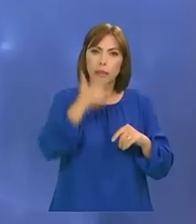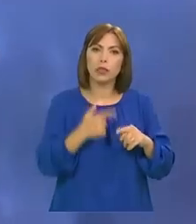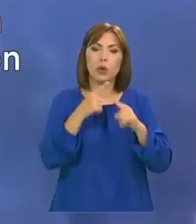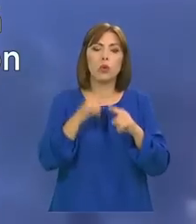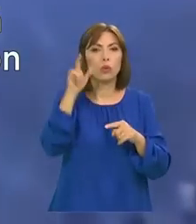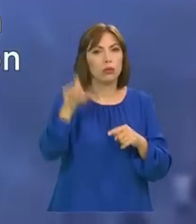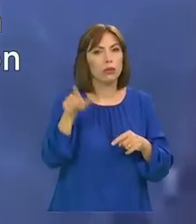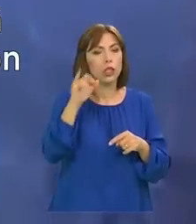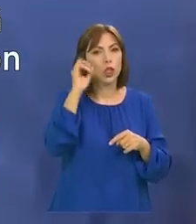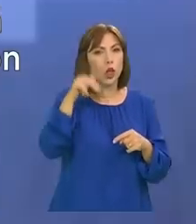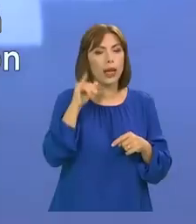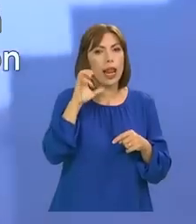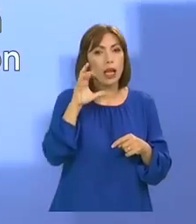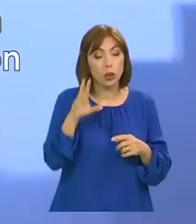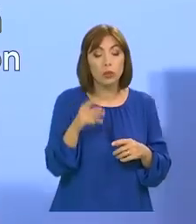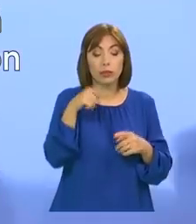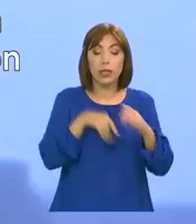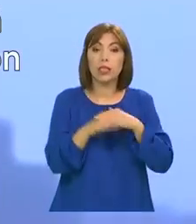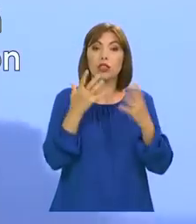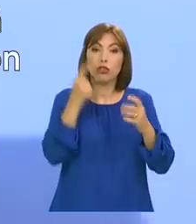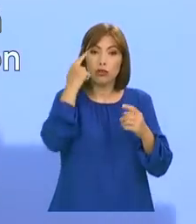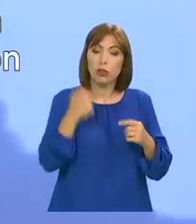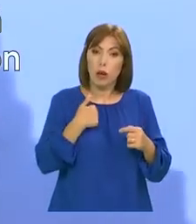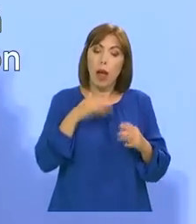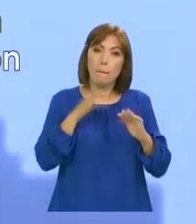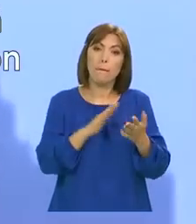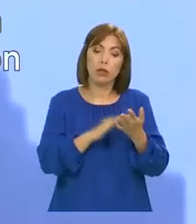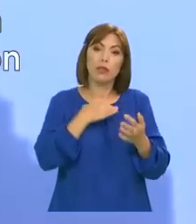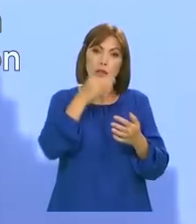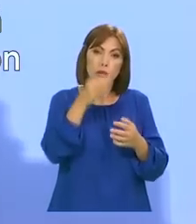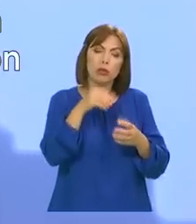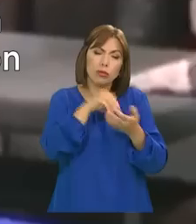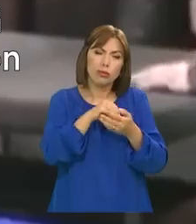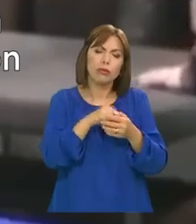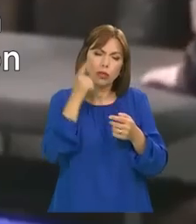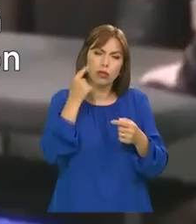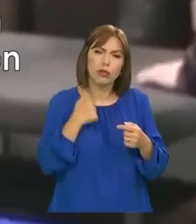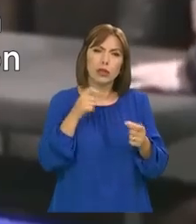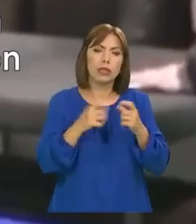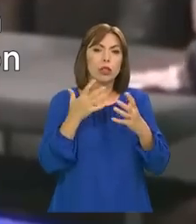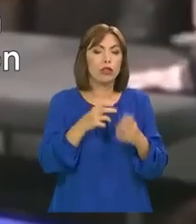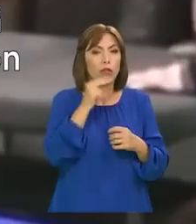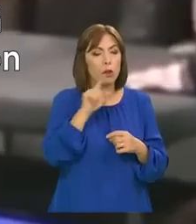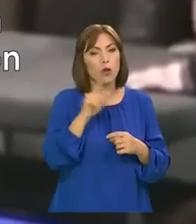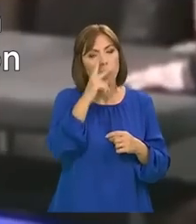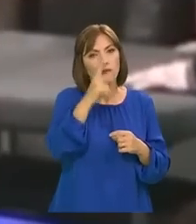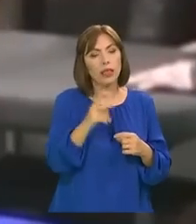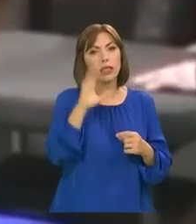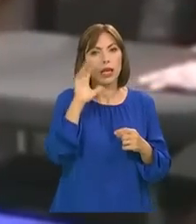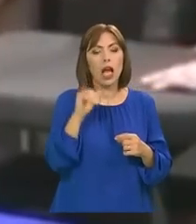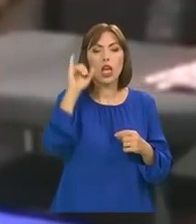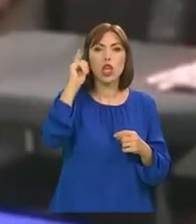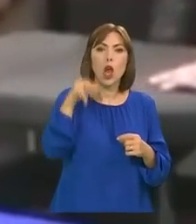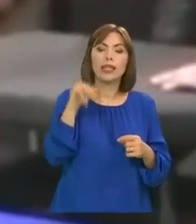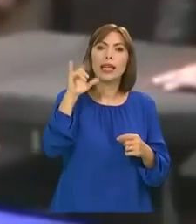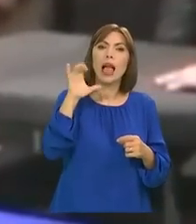Iliescu, din ce știu eu și am motive să spun că știu în esență despre ce e vorba, nu văd ca Ion